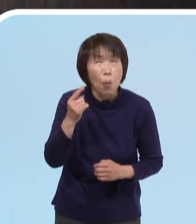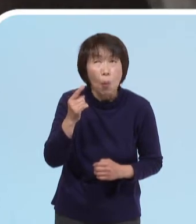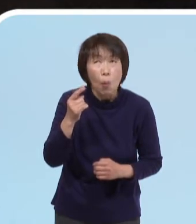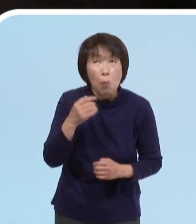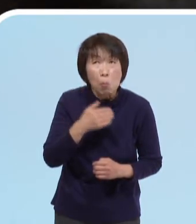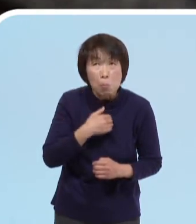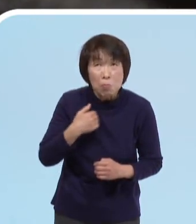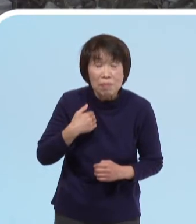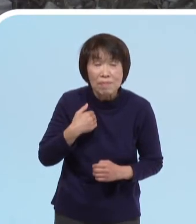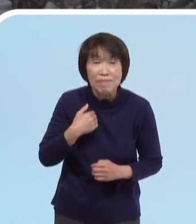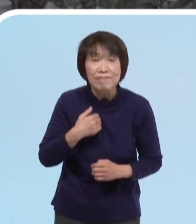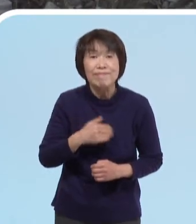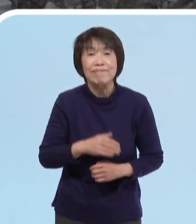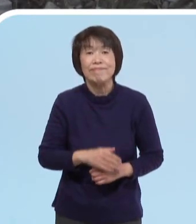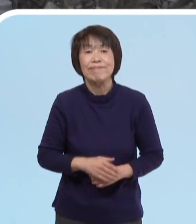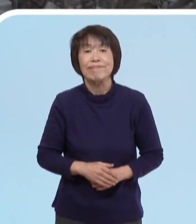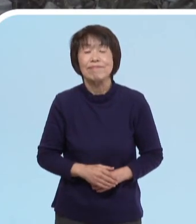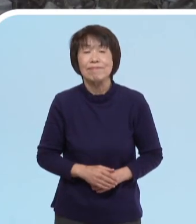来た。